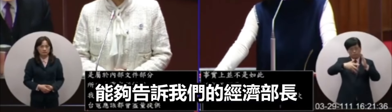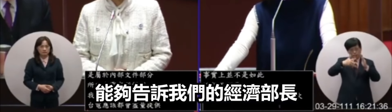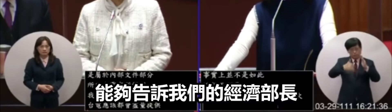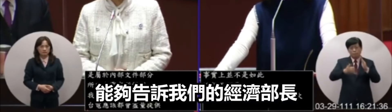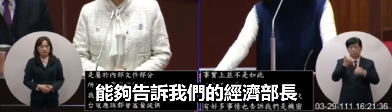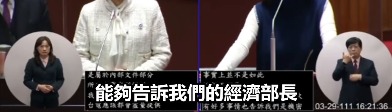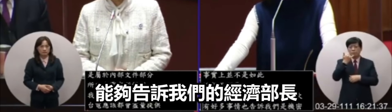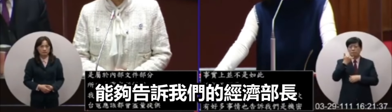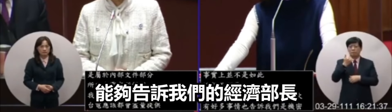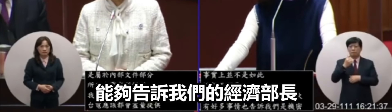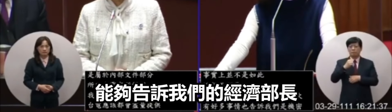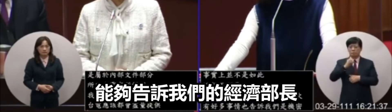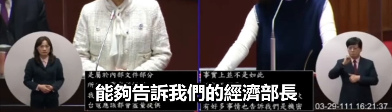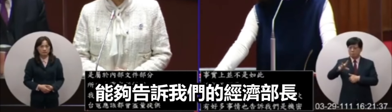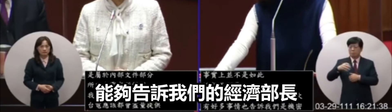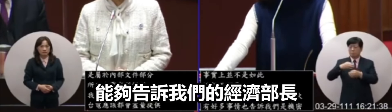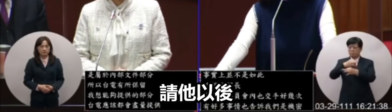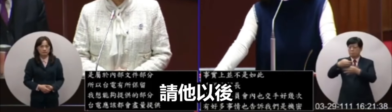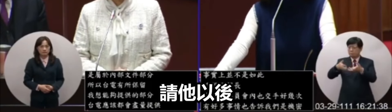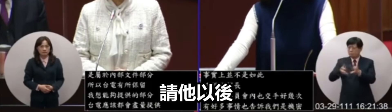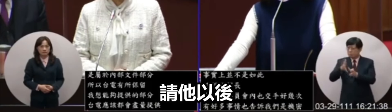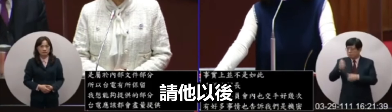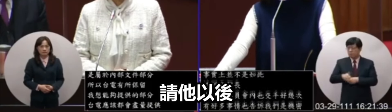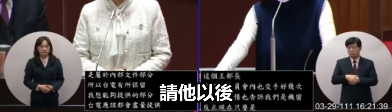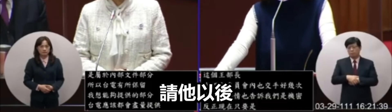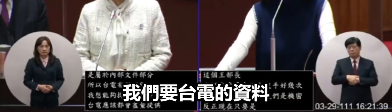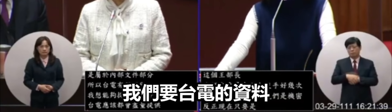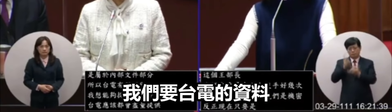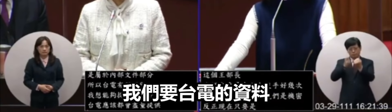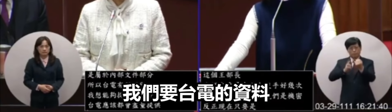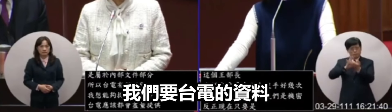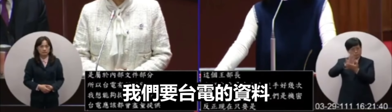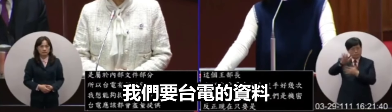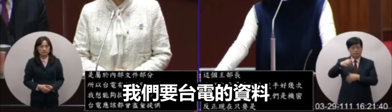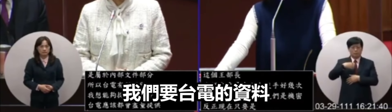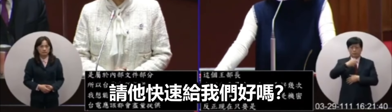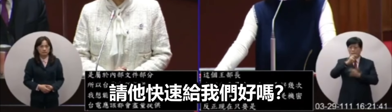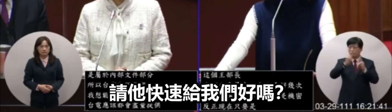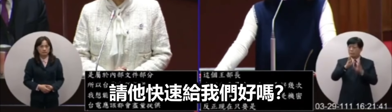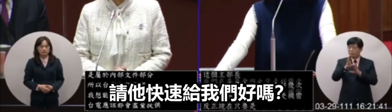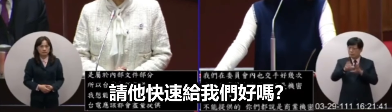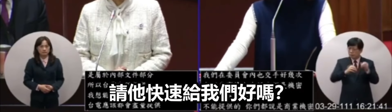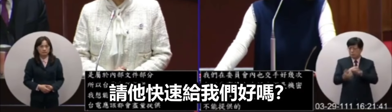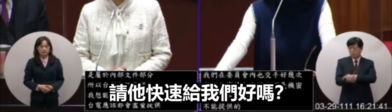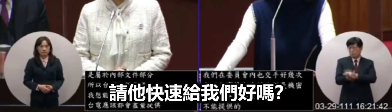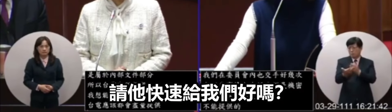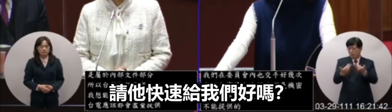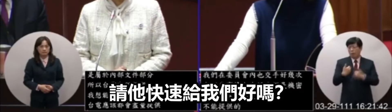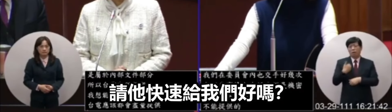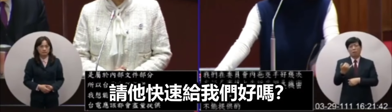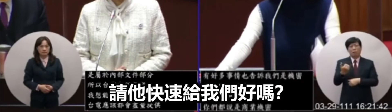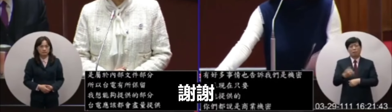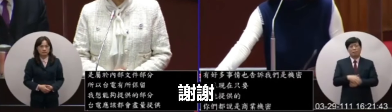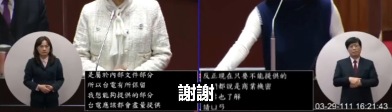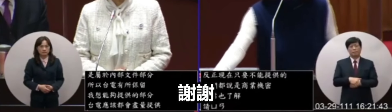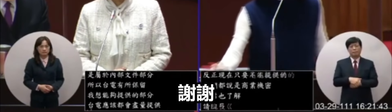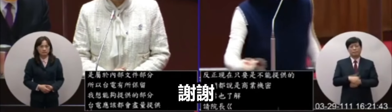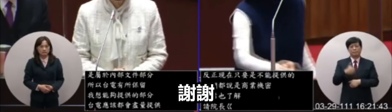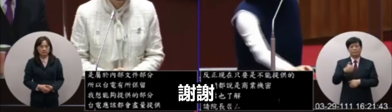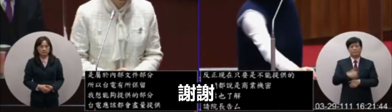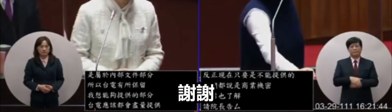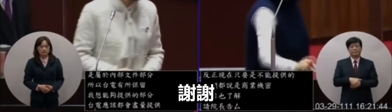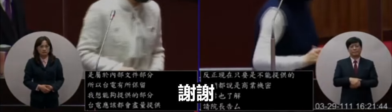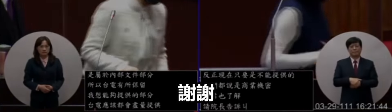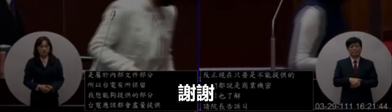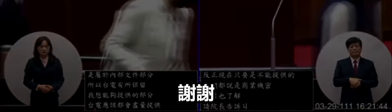够告诉我们的经济部长，请他以后我们要台电的资料请他快速给我们好吗？谢谢。